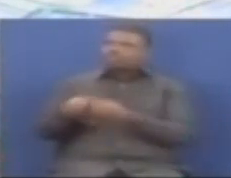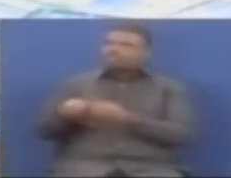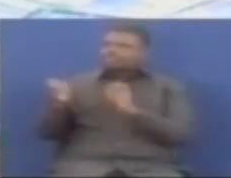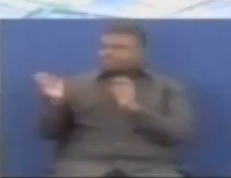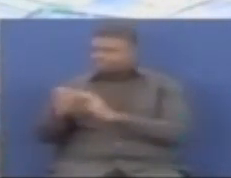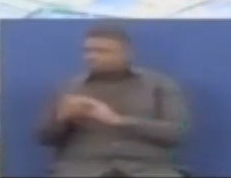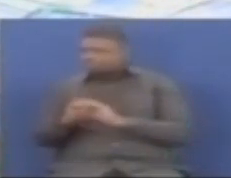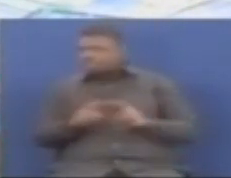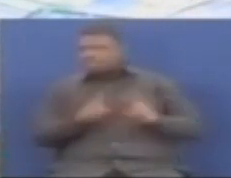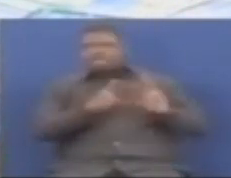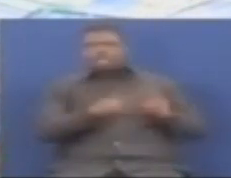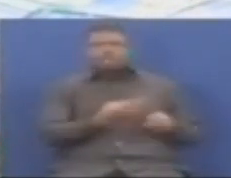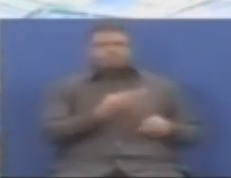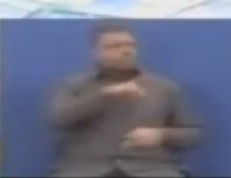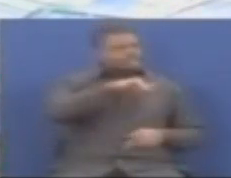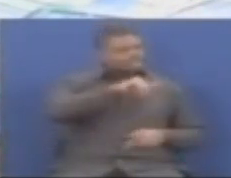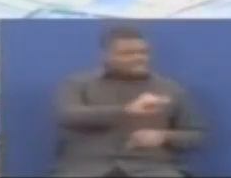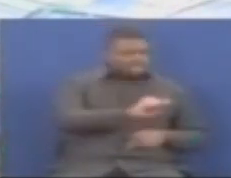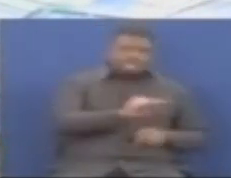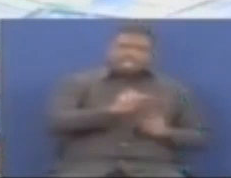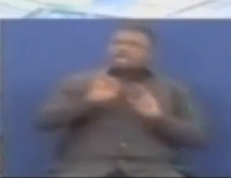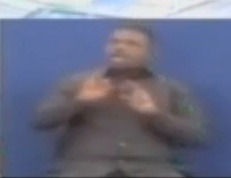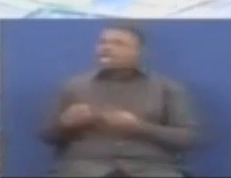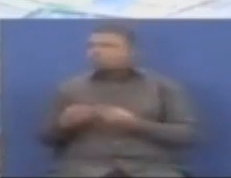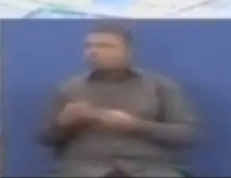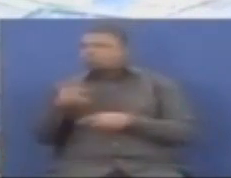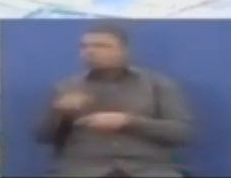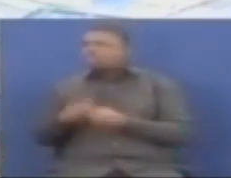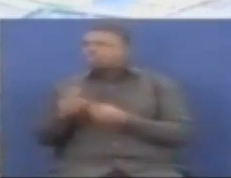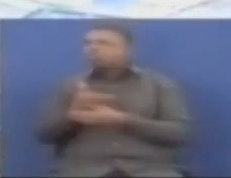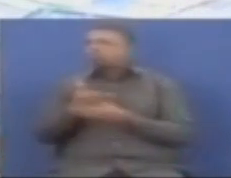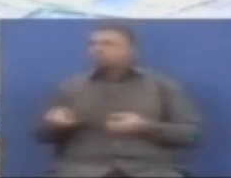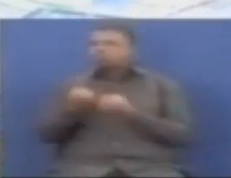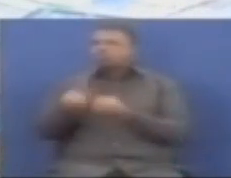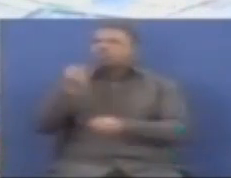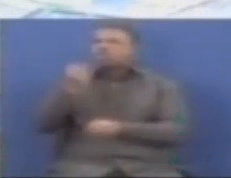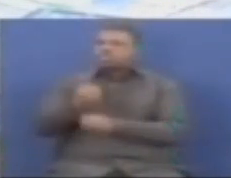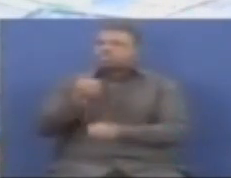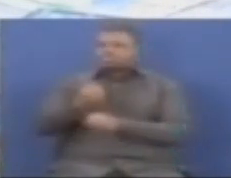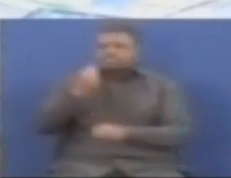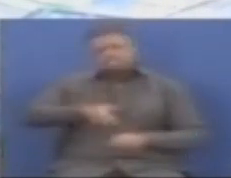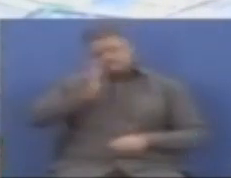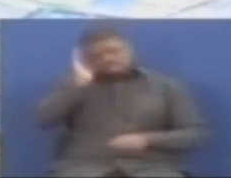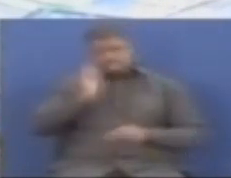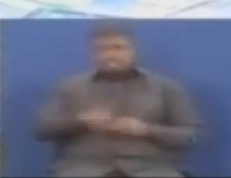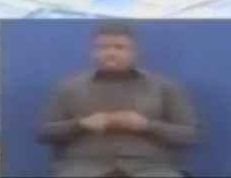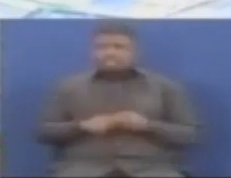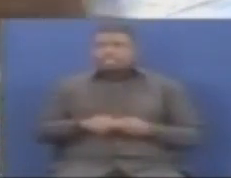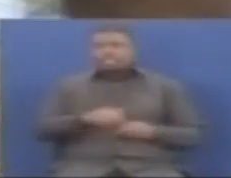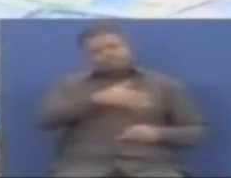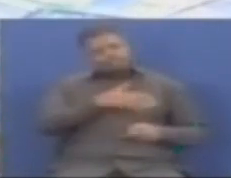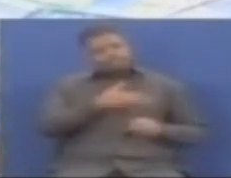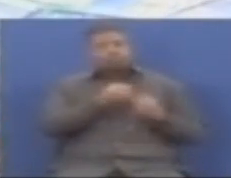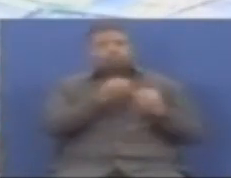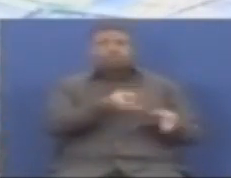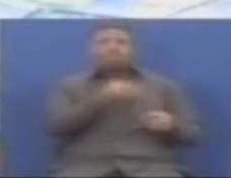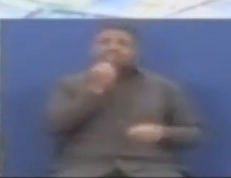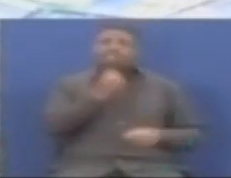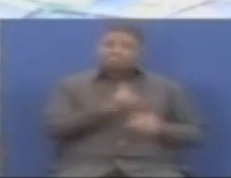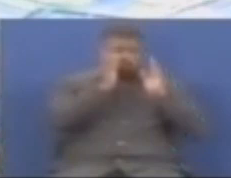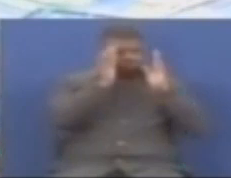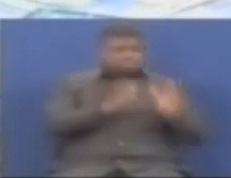TANESCO, iwe anapeleka REA, iwe anapeleka mkandarasi yeyote aliyopewa kazi na serikali. Napenda niwape taarifa waheshimiwa wa